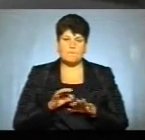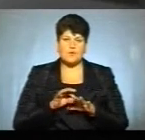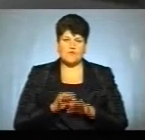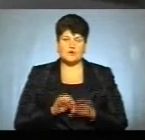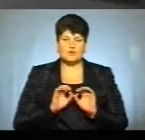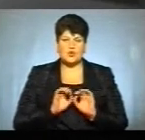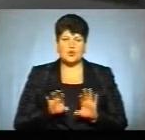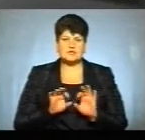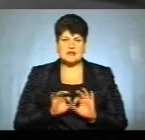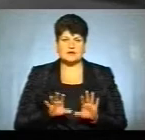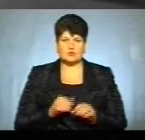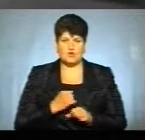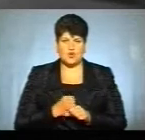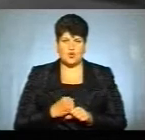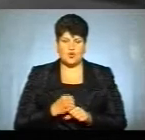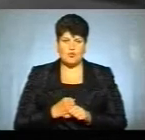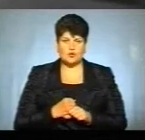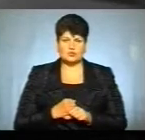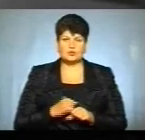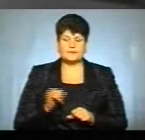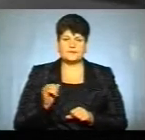і роз'яснювальну роботу, і